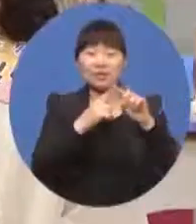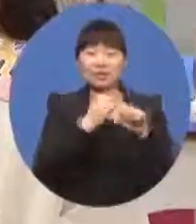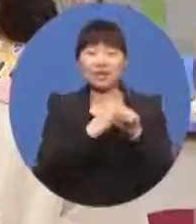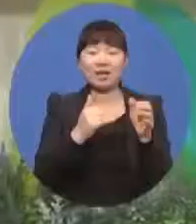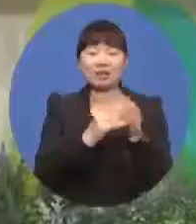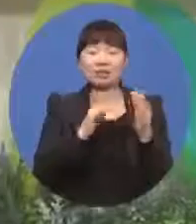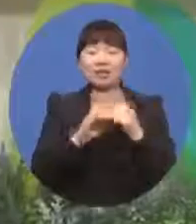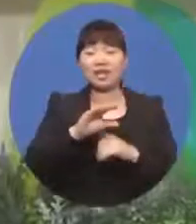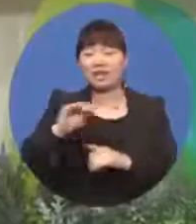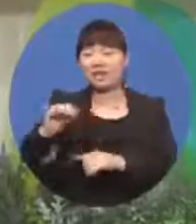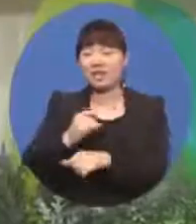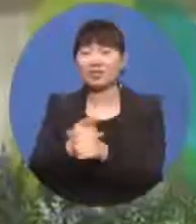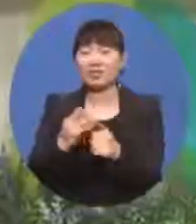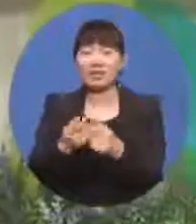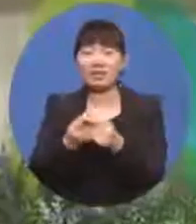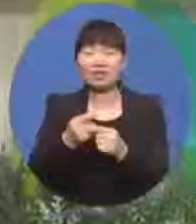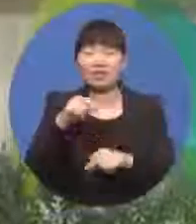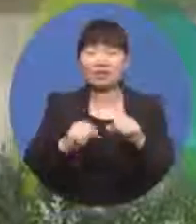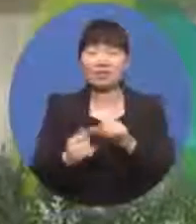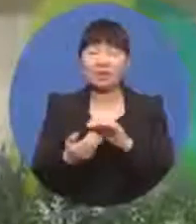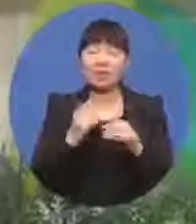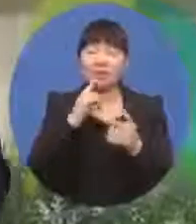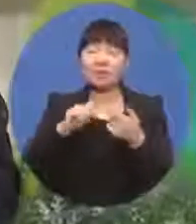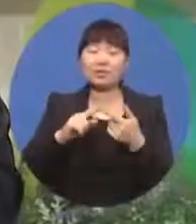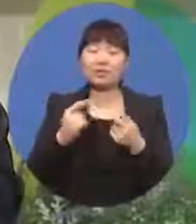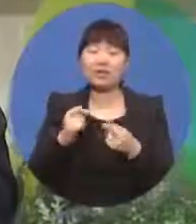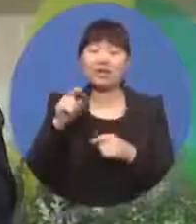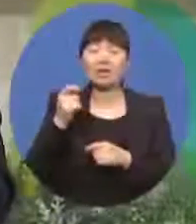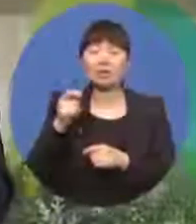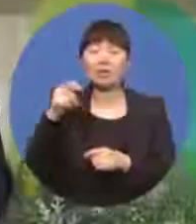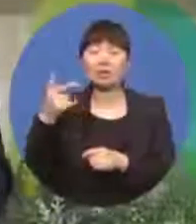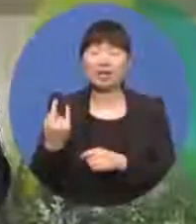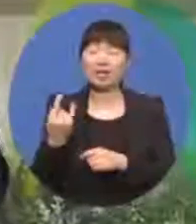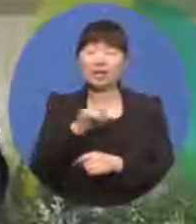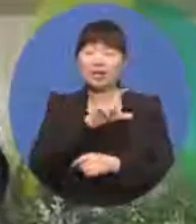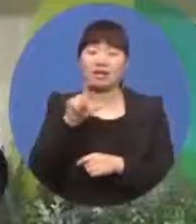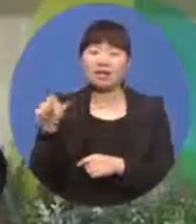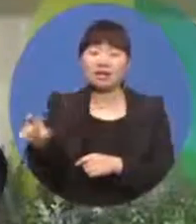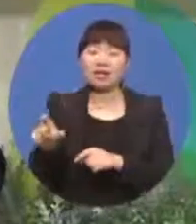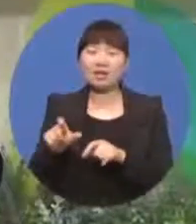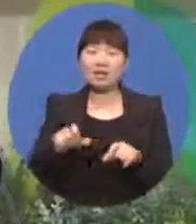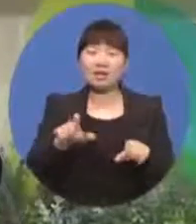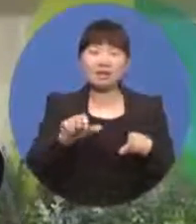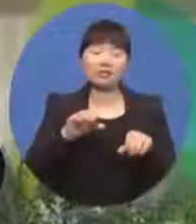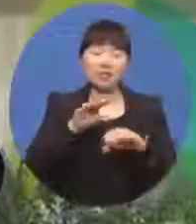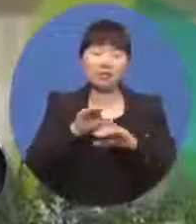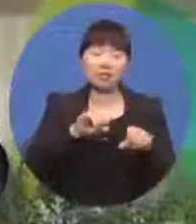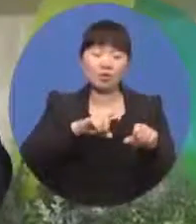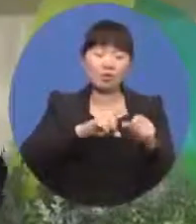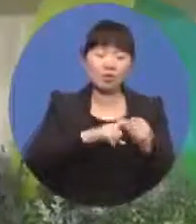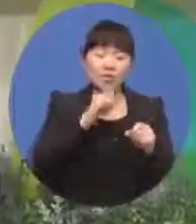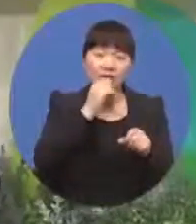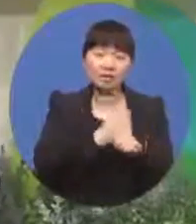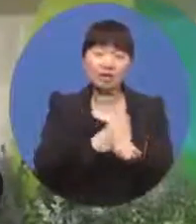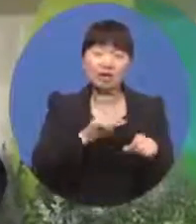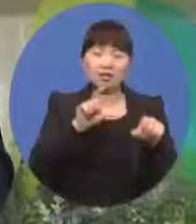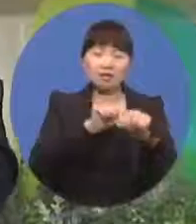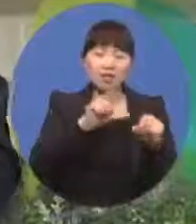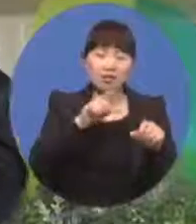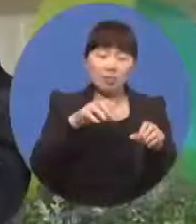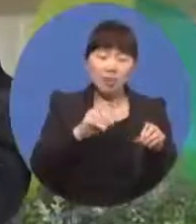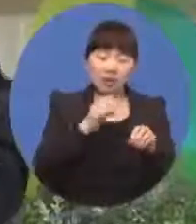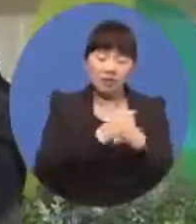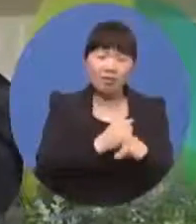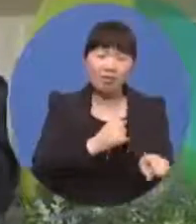나가시면 되고요. 네. 그러한 사소한 행동도 방금 얘기한 것처럼 손해로 이관이 돼서 그래요. 자동차 문 잠갔는지 가스 밸브 잠갔는지 가보면 잠겼는데 네.